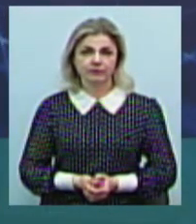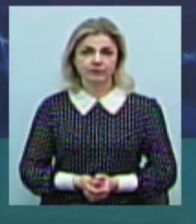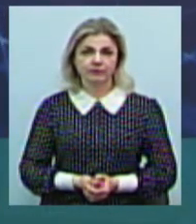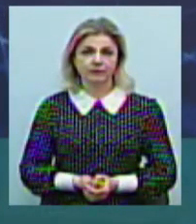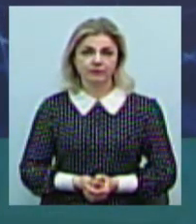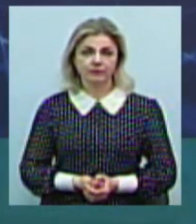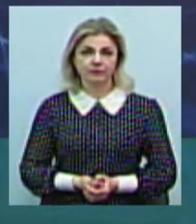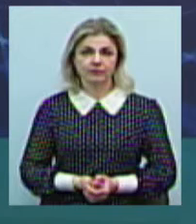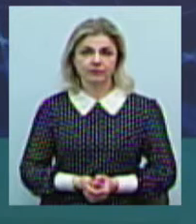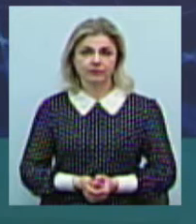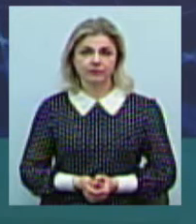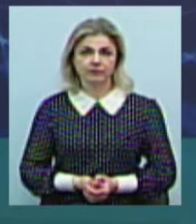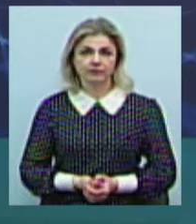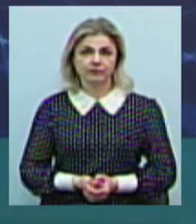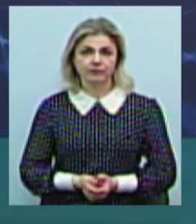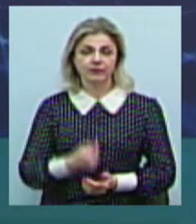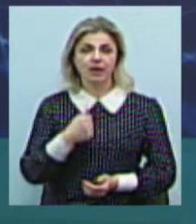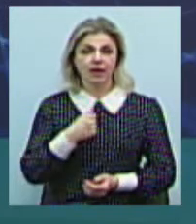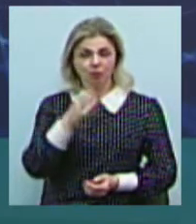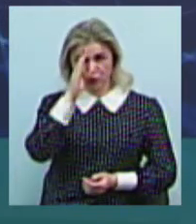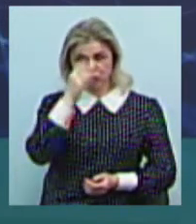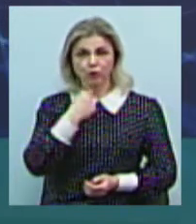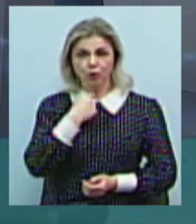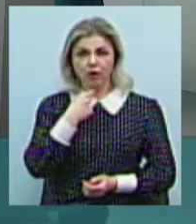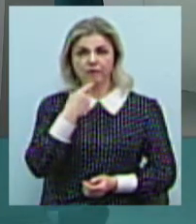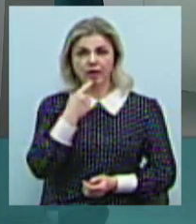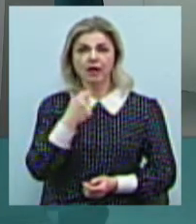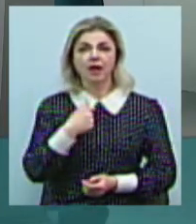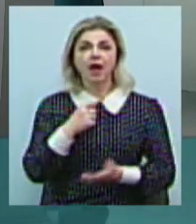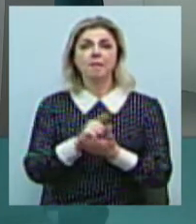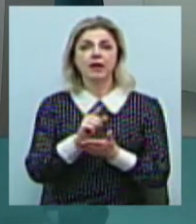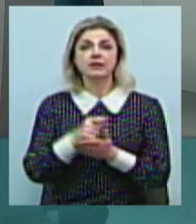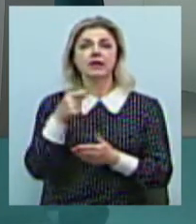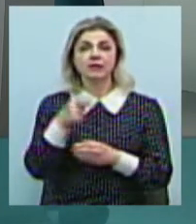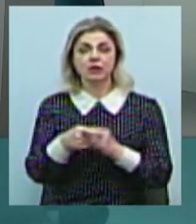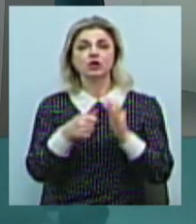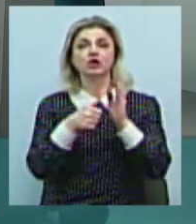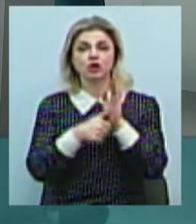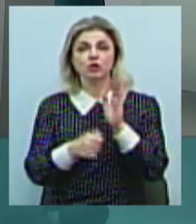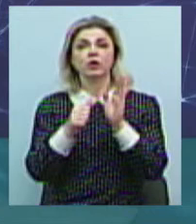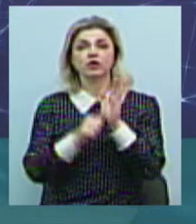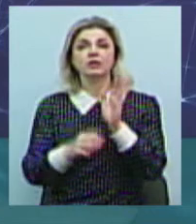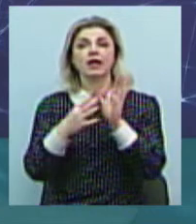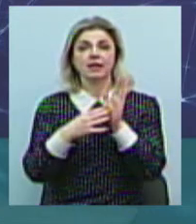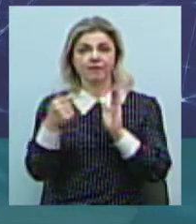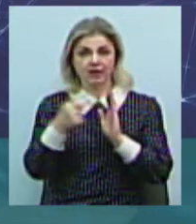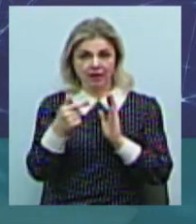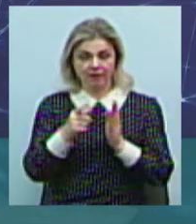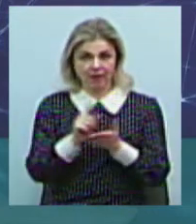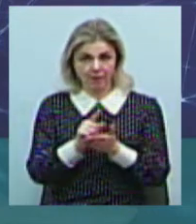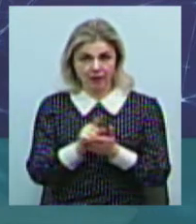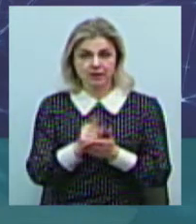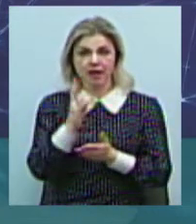я нахожусь на пенсії менше 1699 гривень, находился.